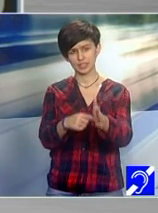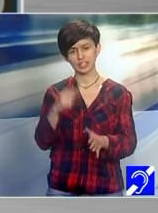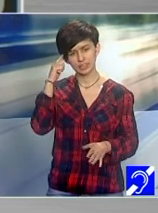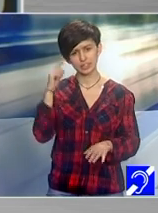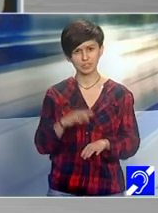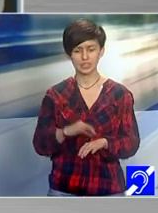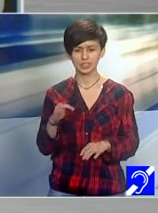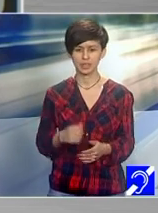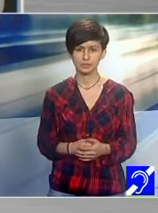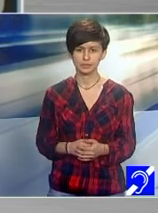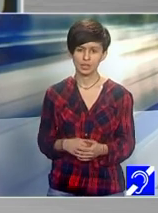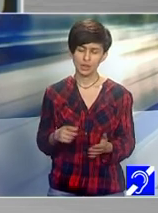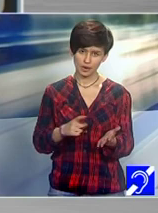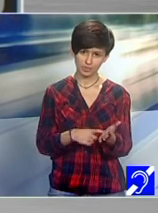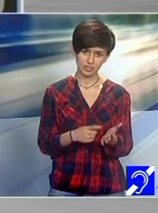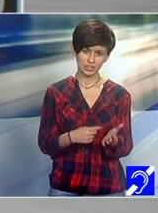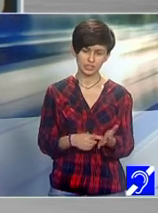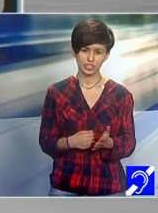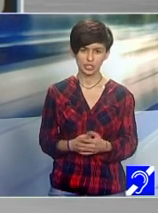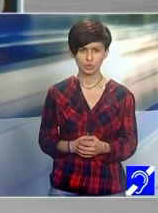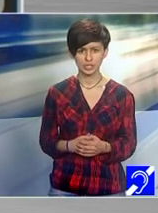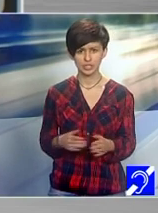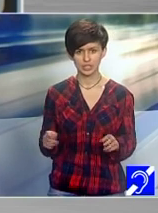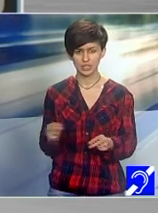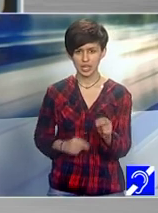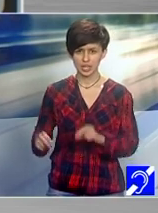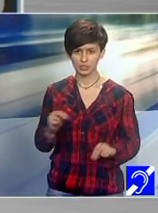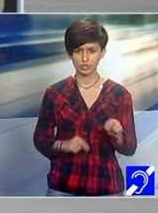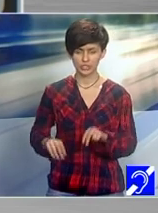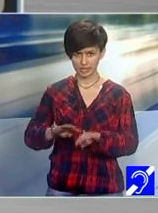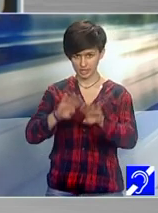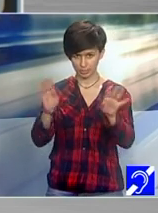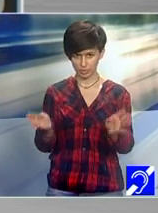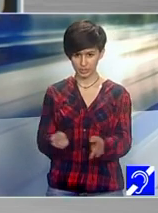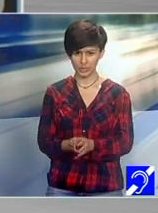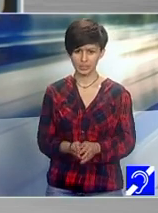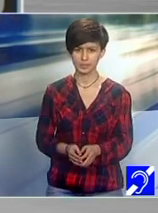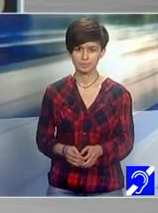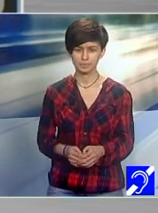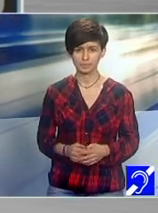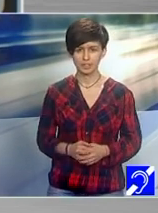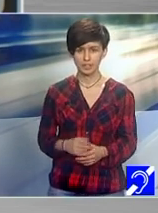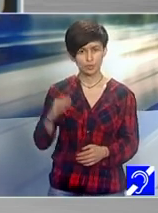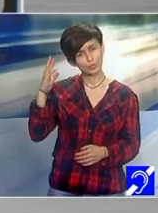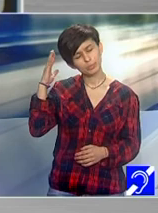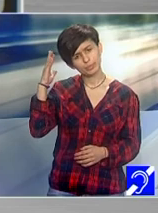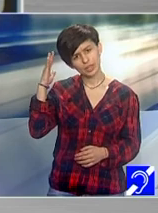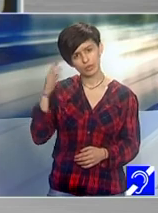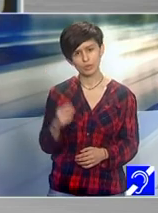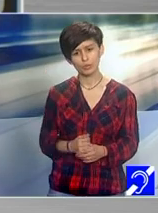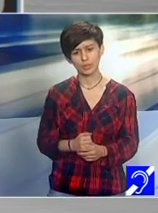fost cooptată în Asociația Mondială a celor cu preocupări în domeniul de